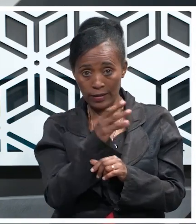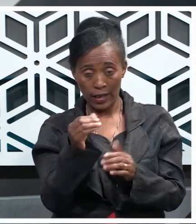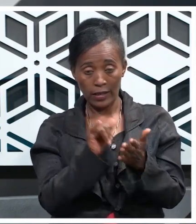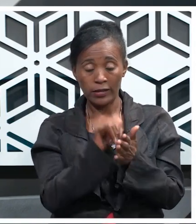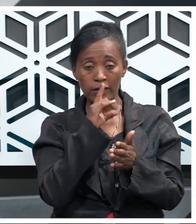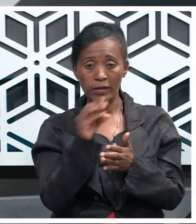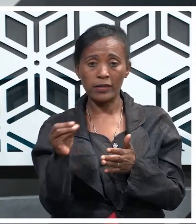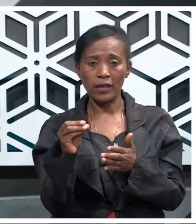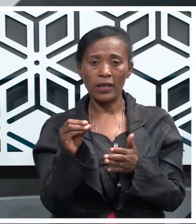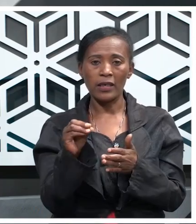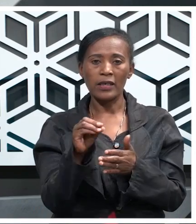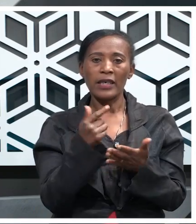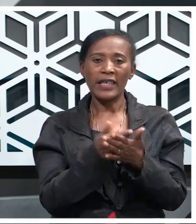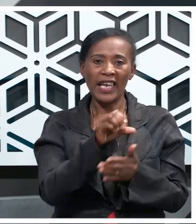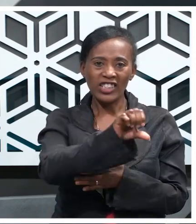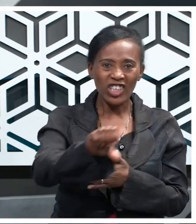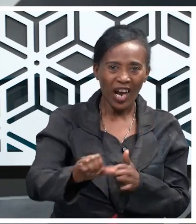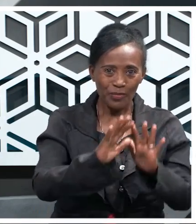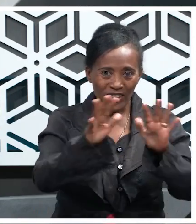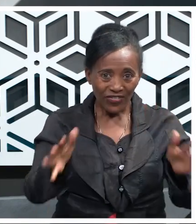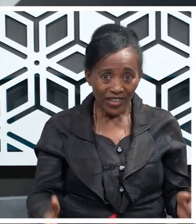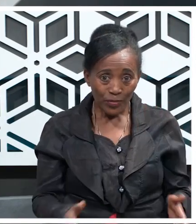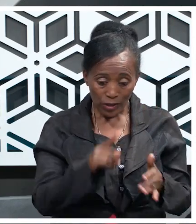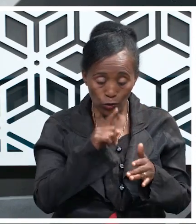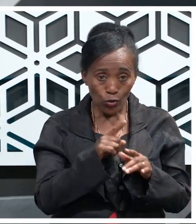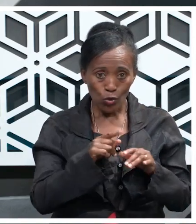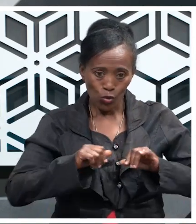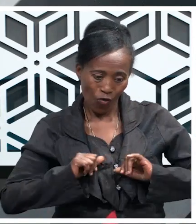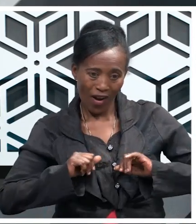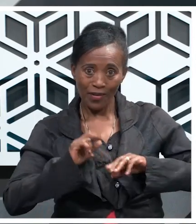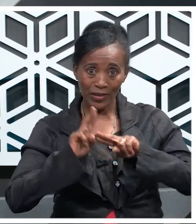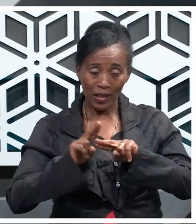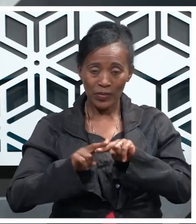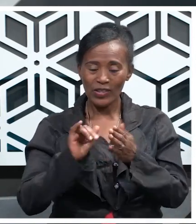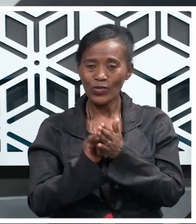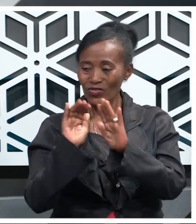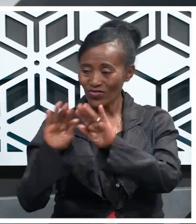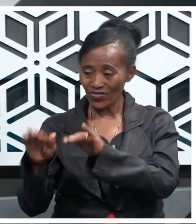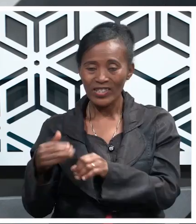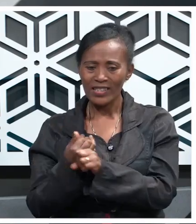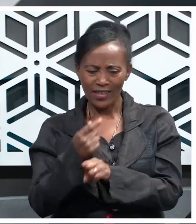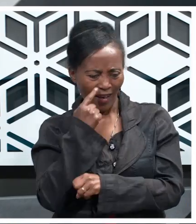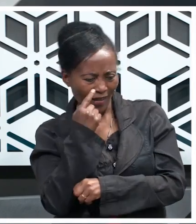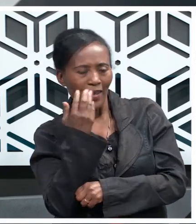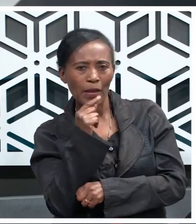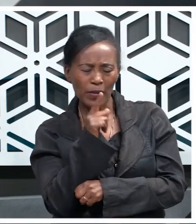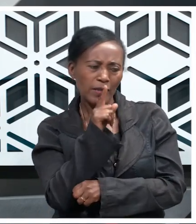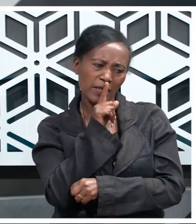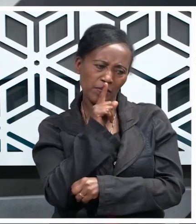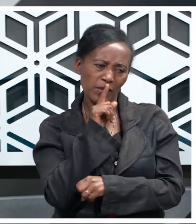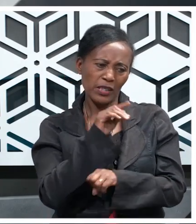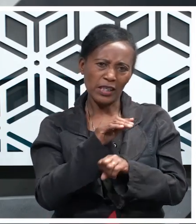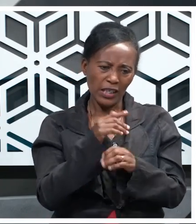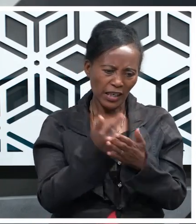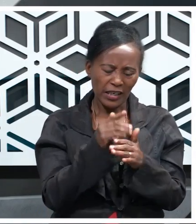ዝም ብሎ እንደዚህ ዳንቴል ኖርማል የእንጀራ የሚሸፈልበት ዳቦ አንዳንዴ ሶፋ ላይ የምትደረገው እንደዛ ጣል የሚደረገው እሱን ስትሰራ አያት ነበርና